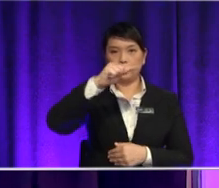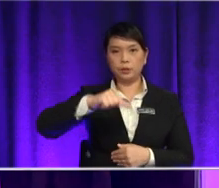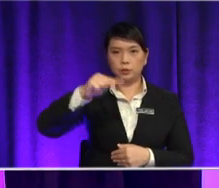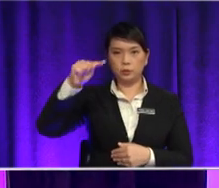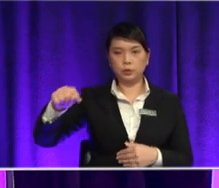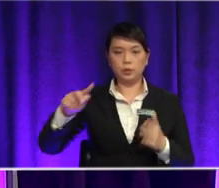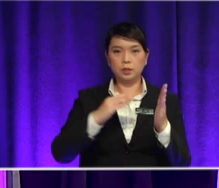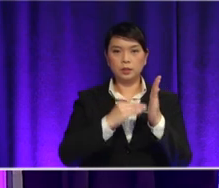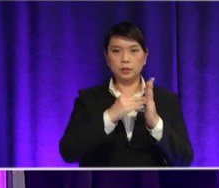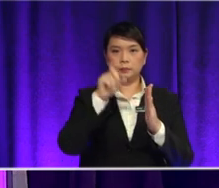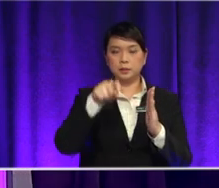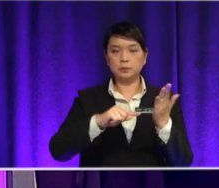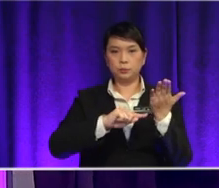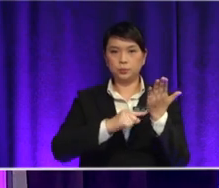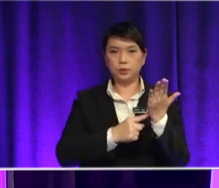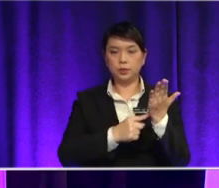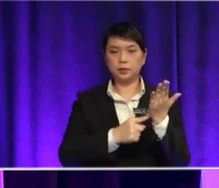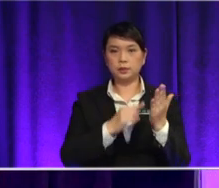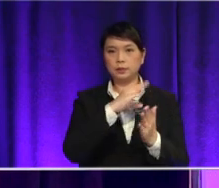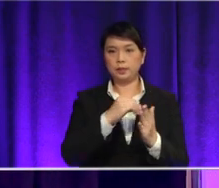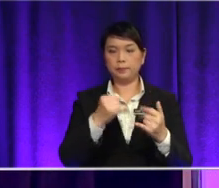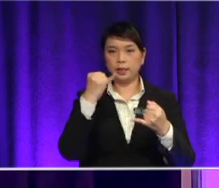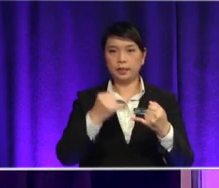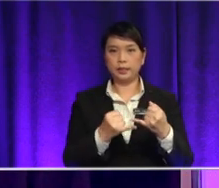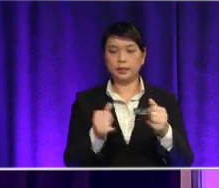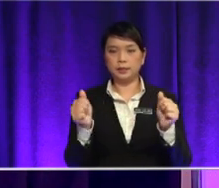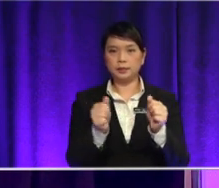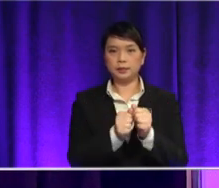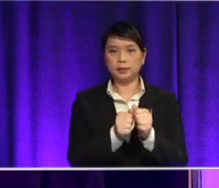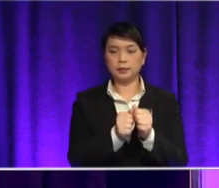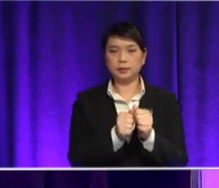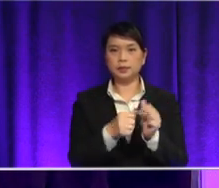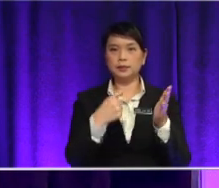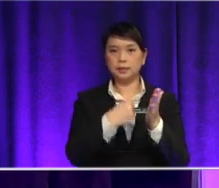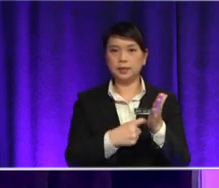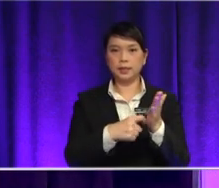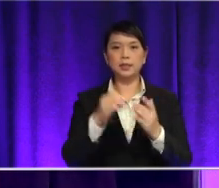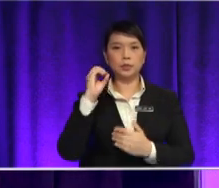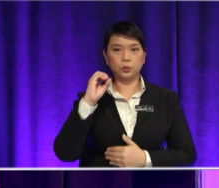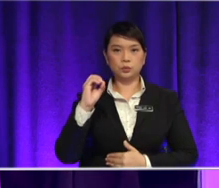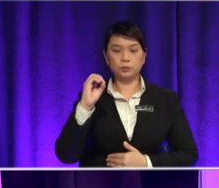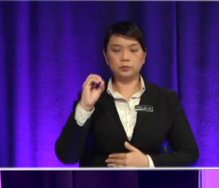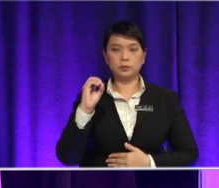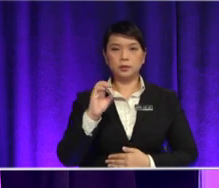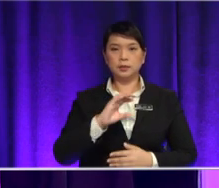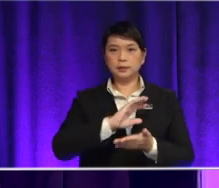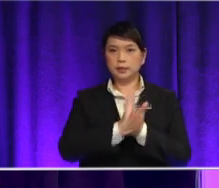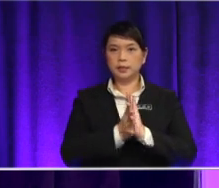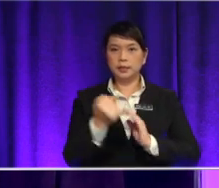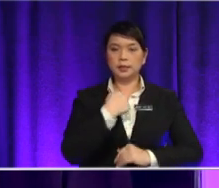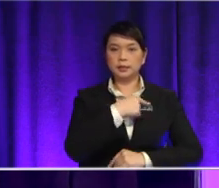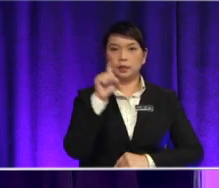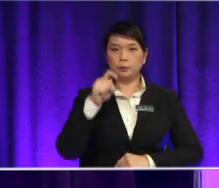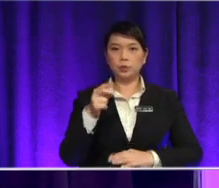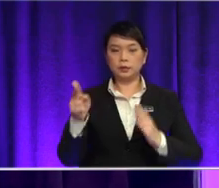dia mesti bermula dan berakhir dengan nilai kekerapannya sifar. Jadi maksudnya kita kena tambah kelas